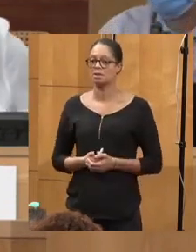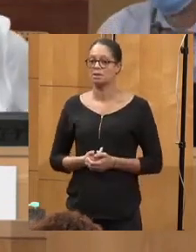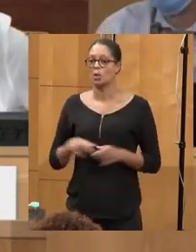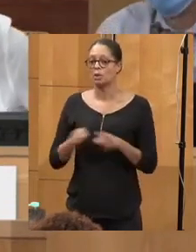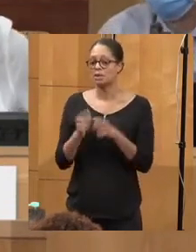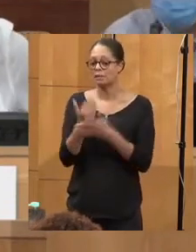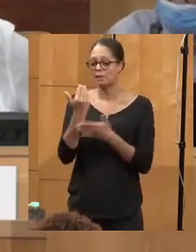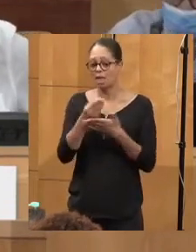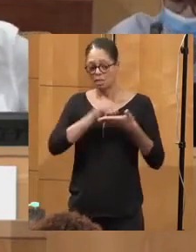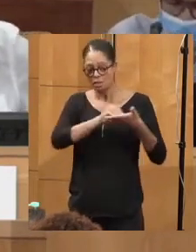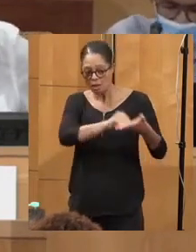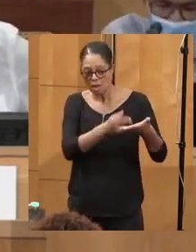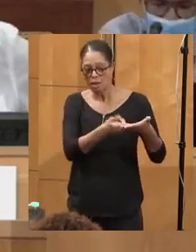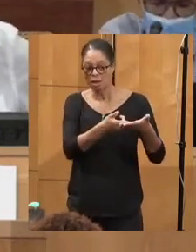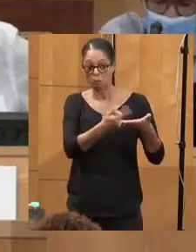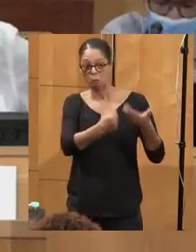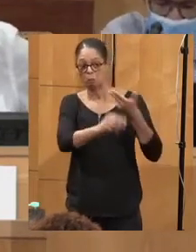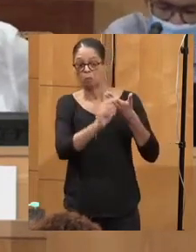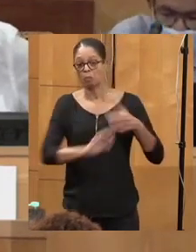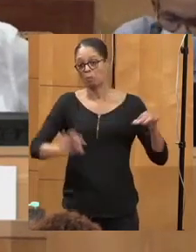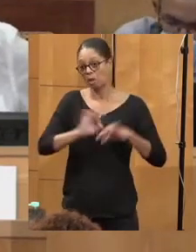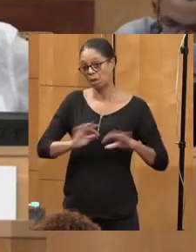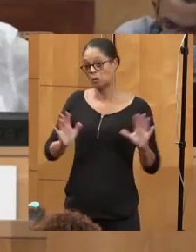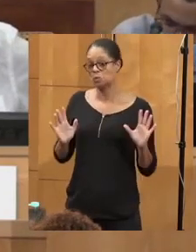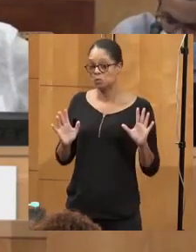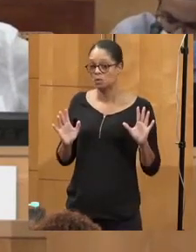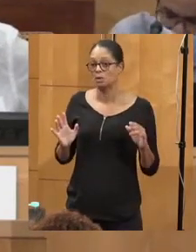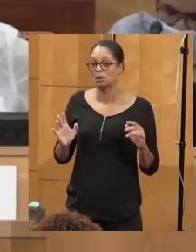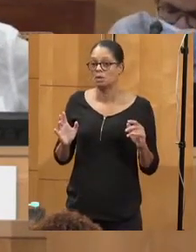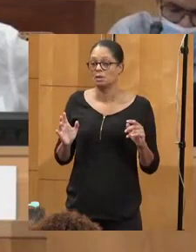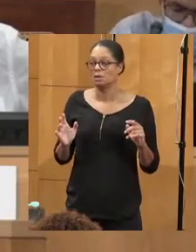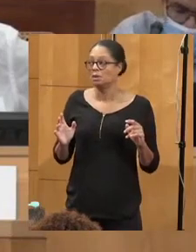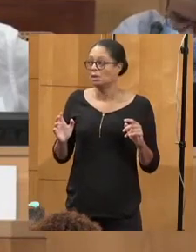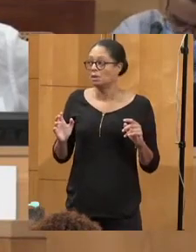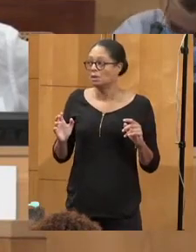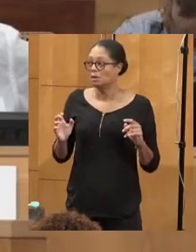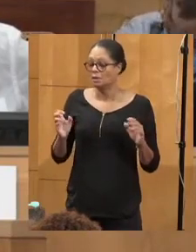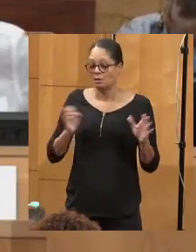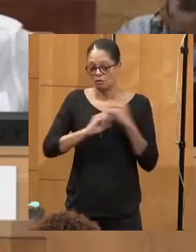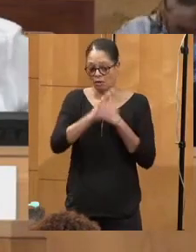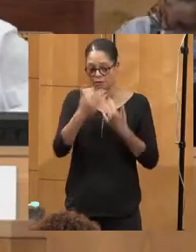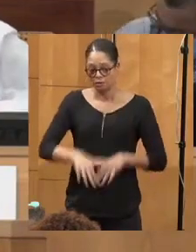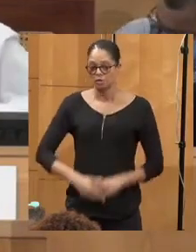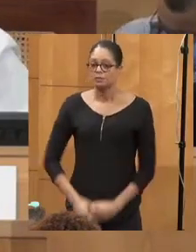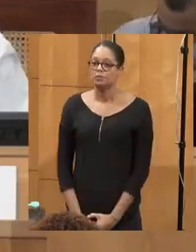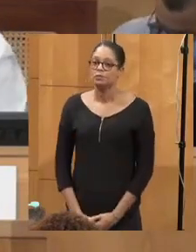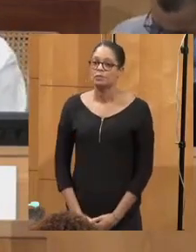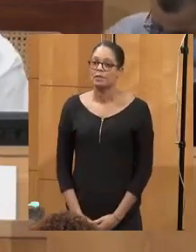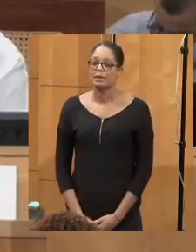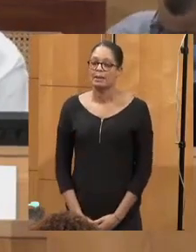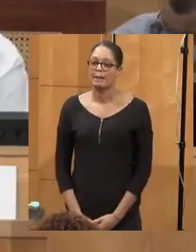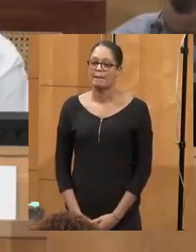ce matin, il ne m'a pas répondu sur ça. Et M. Pamphile lui a envoyé la procuration. OK.